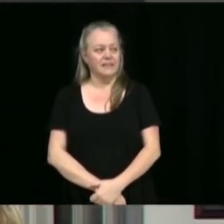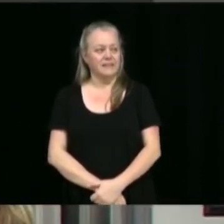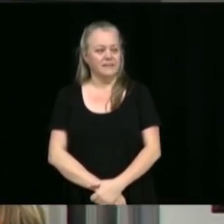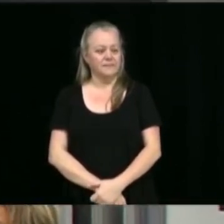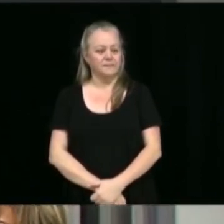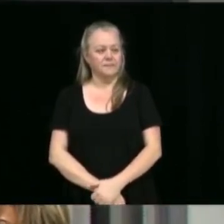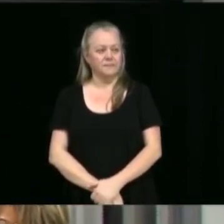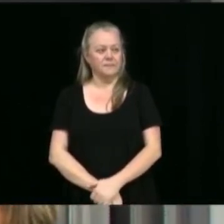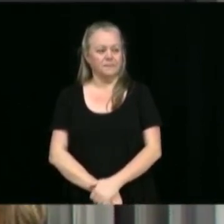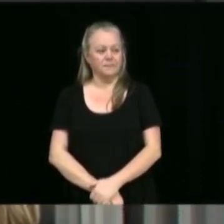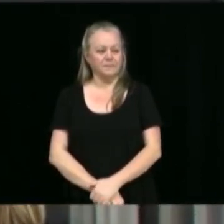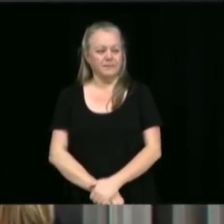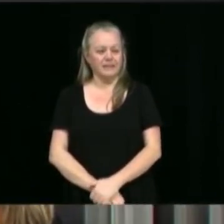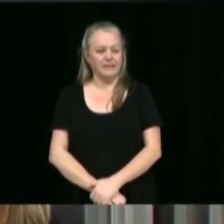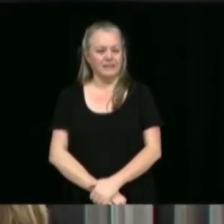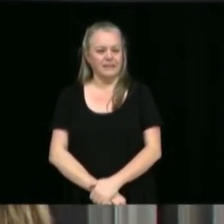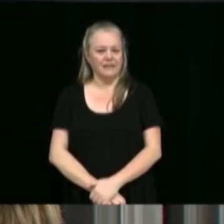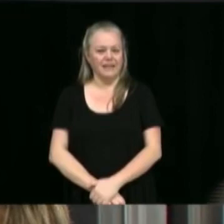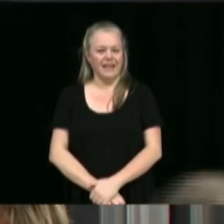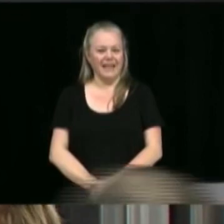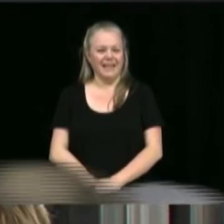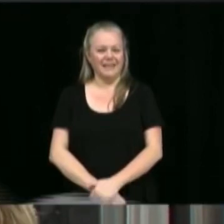Mon cadre.